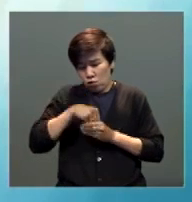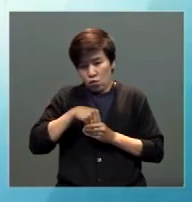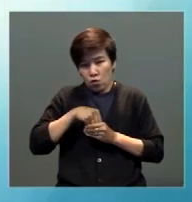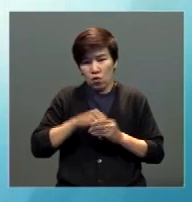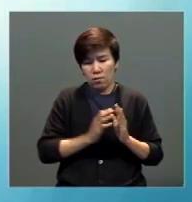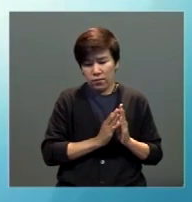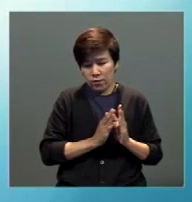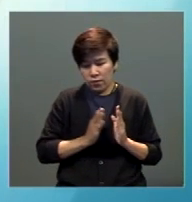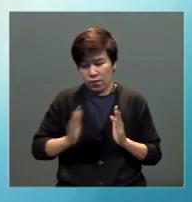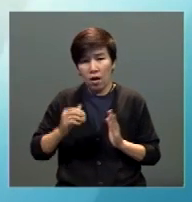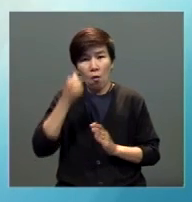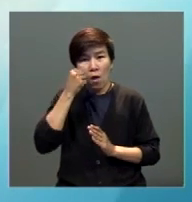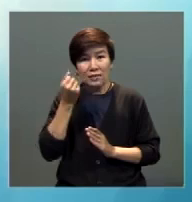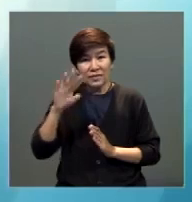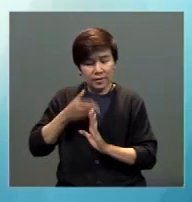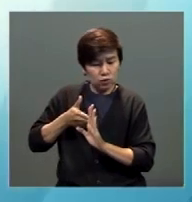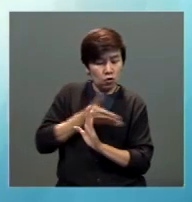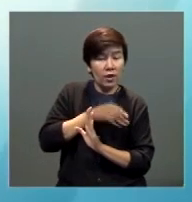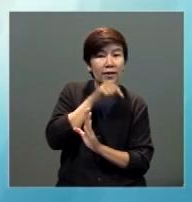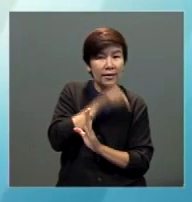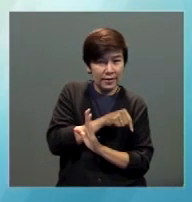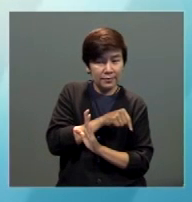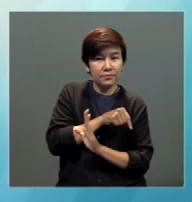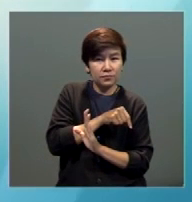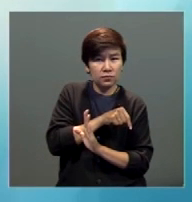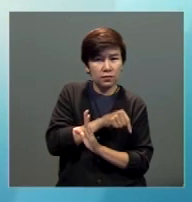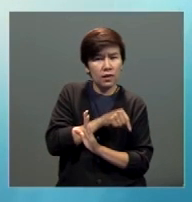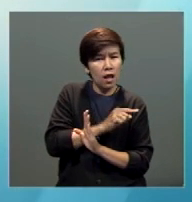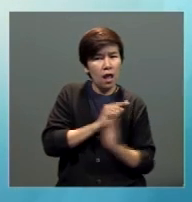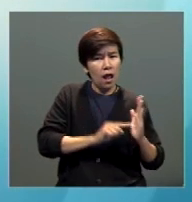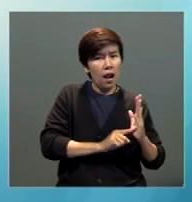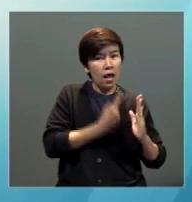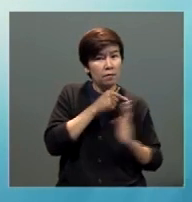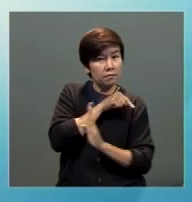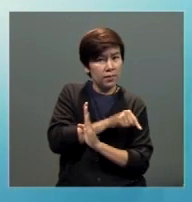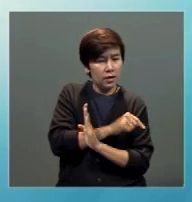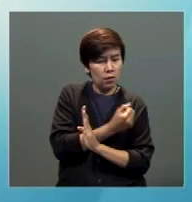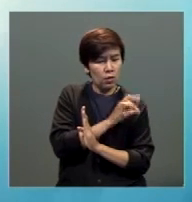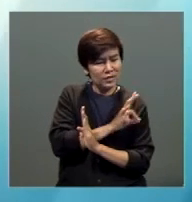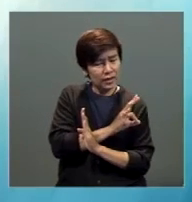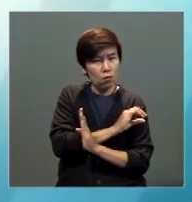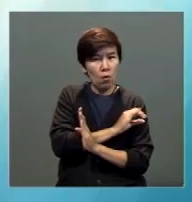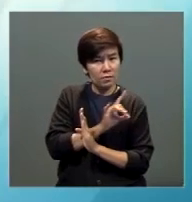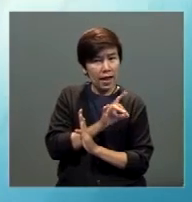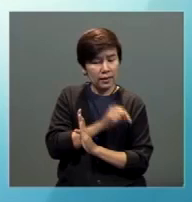ถ้าเธอถอยหลังกลับไป 14วันก็ประมาณตั้งแต่ช่วงของอ่าวันที่ 7วันที่ 8